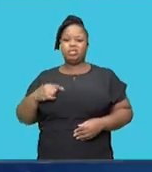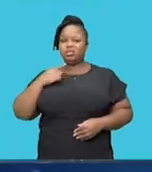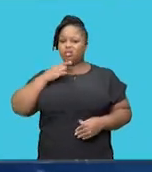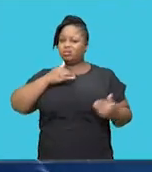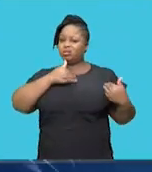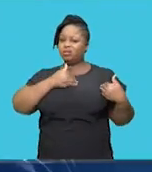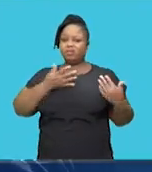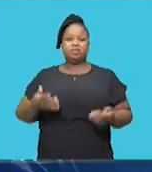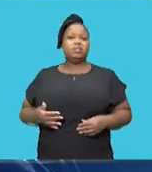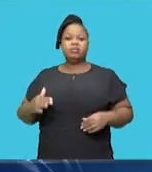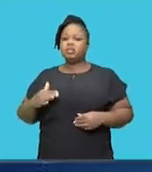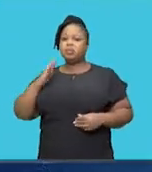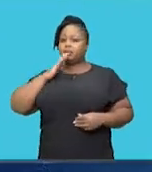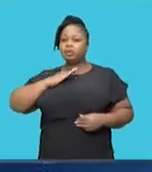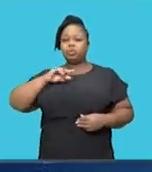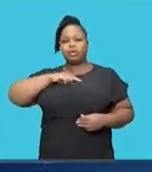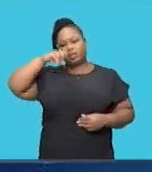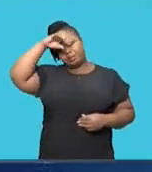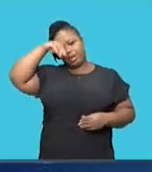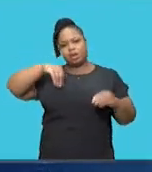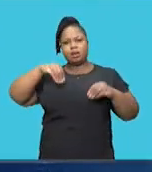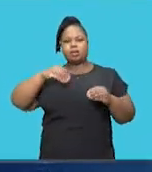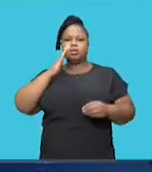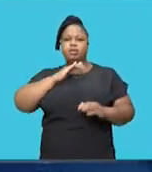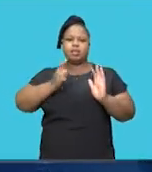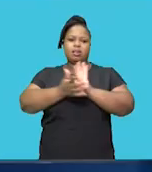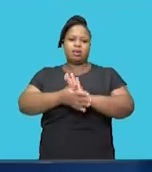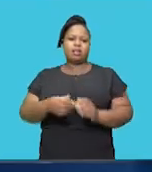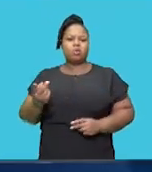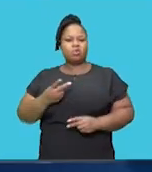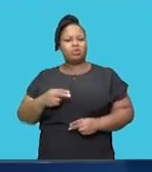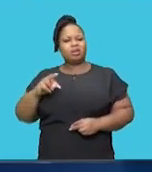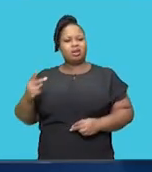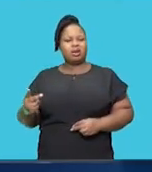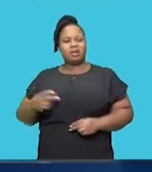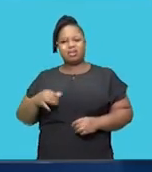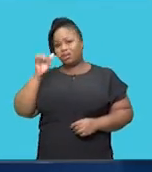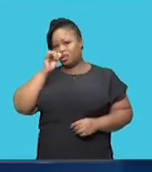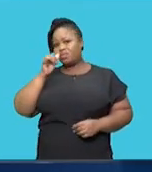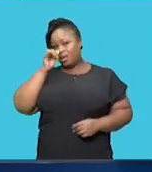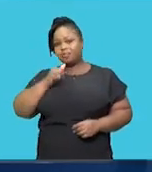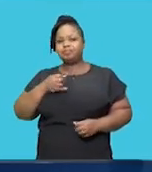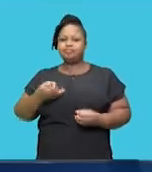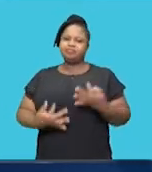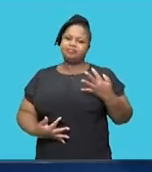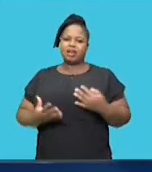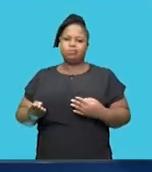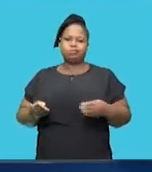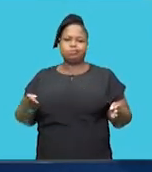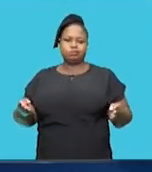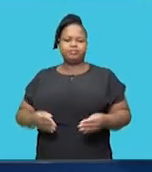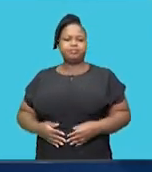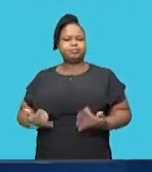mthethweni, ukunqongophala kweziseko kunye nezinye iintlobo zolwaphulo mthetho. Ngenzeni